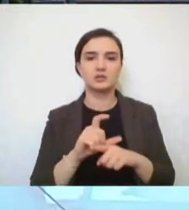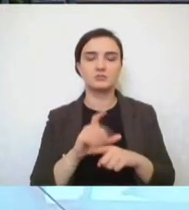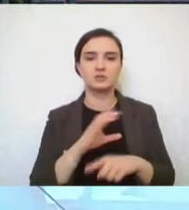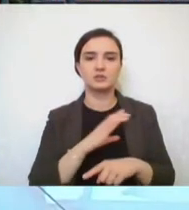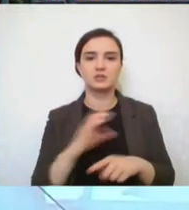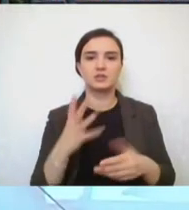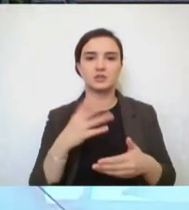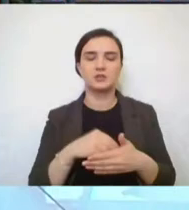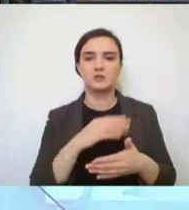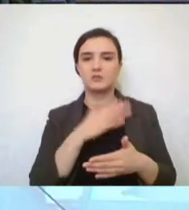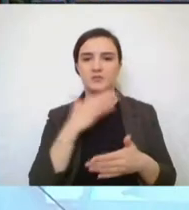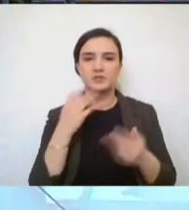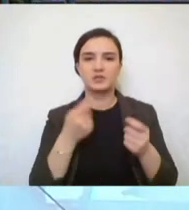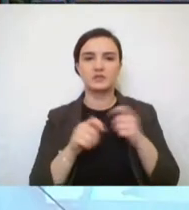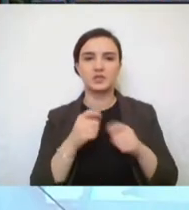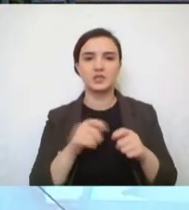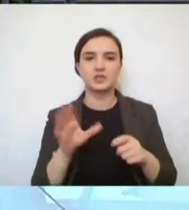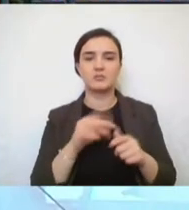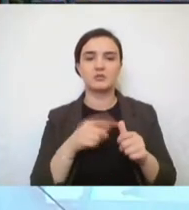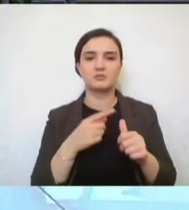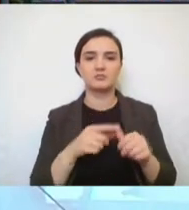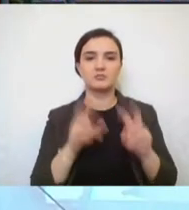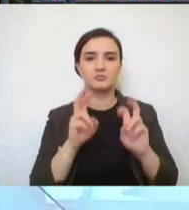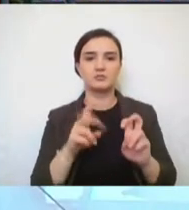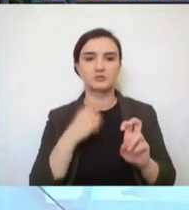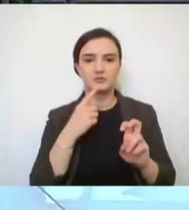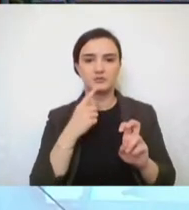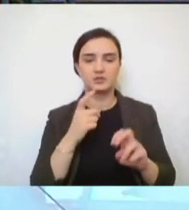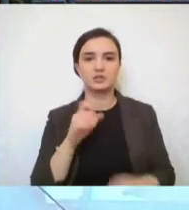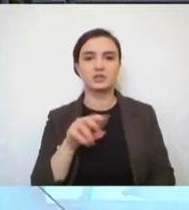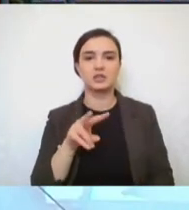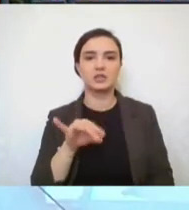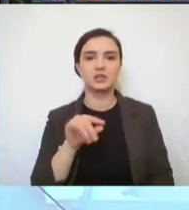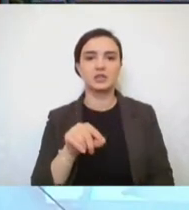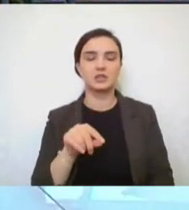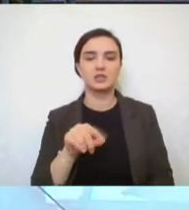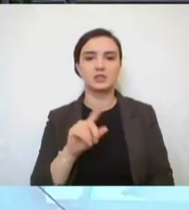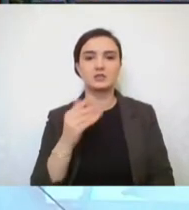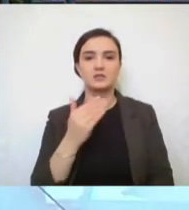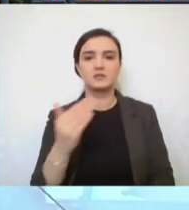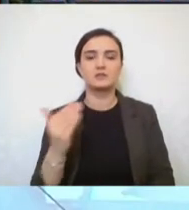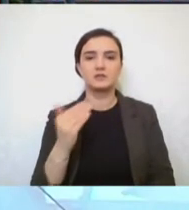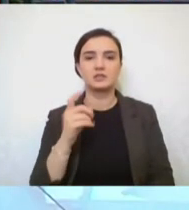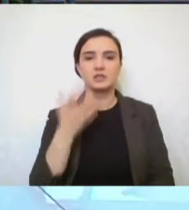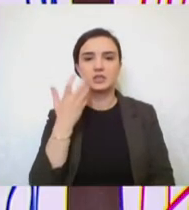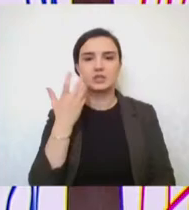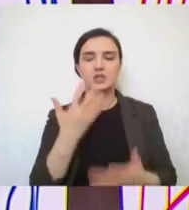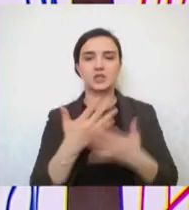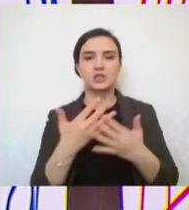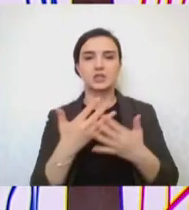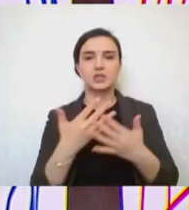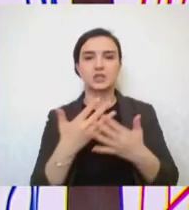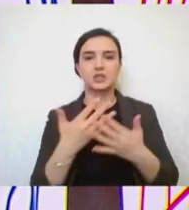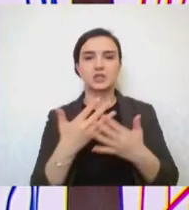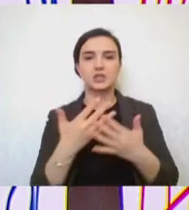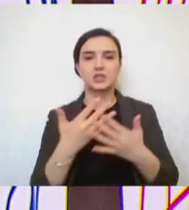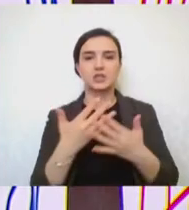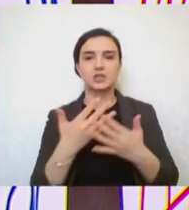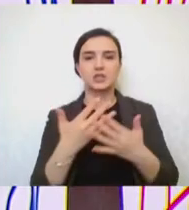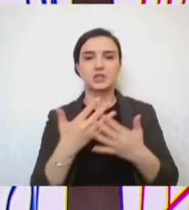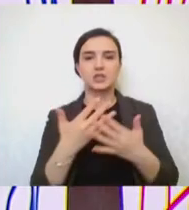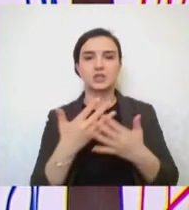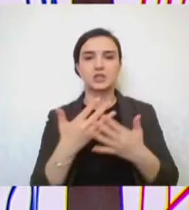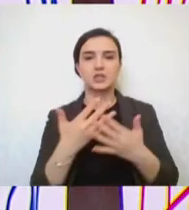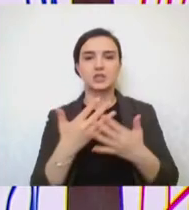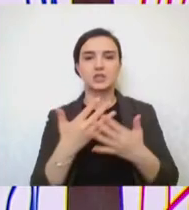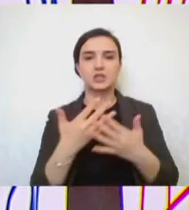ინიუთერებით, რომელიც ჩვენ დავასახელეთ. ხილიდან, რაც თქვენთვის ხელმისაწვდომია სეზონურად ის პროდუქტი და მარცვლეული